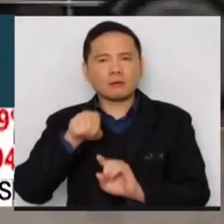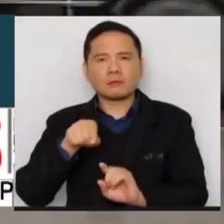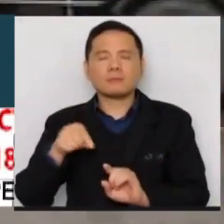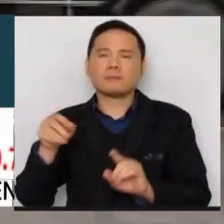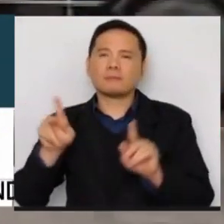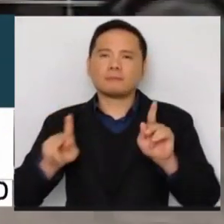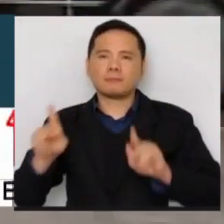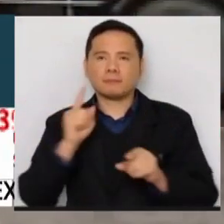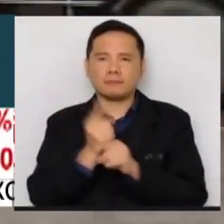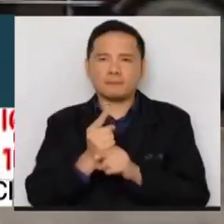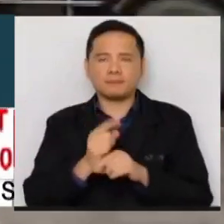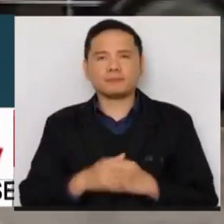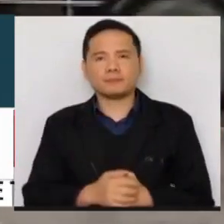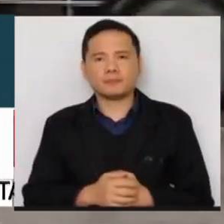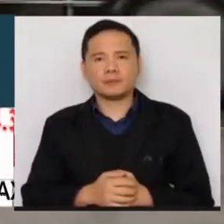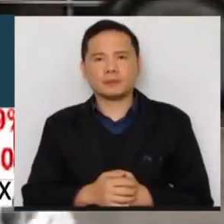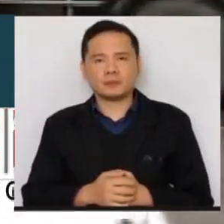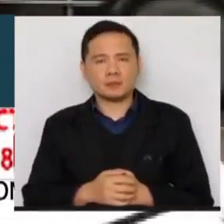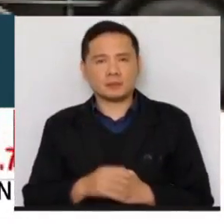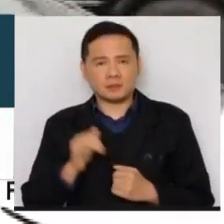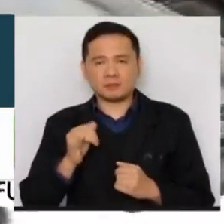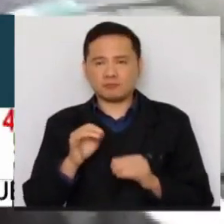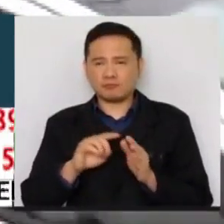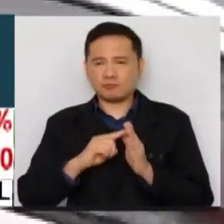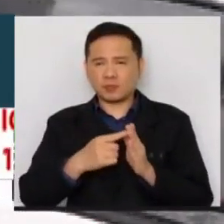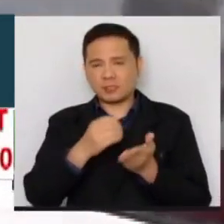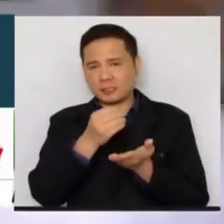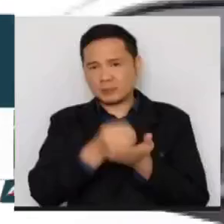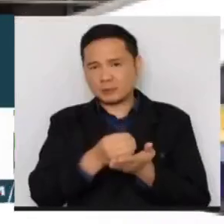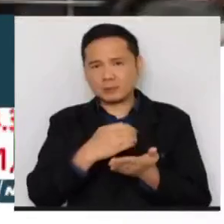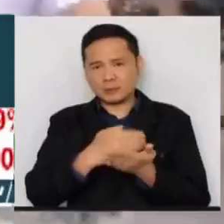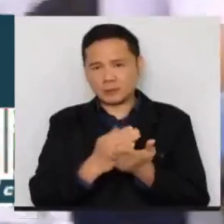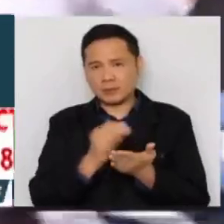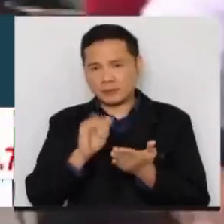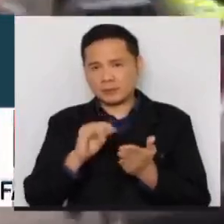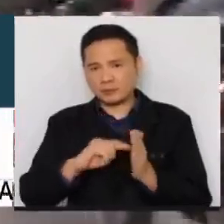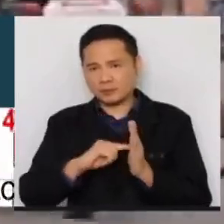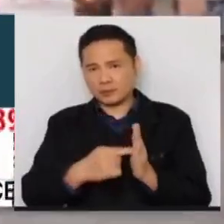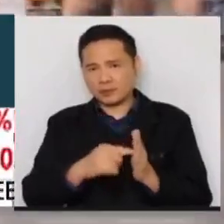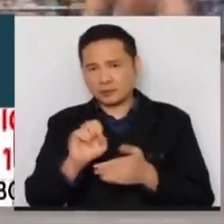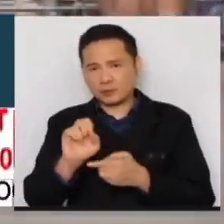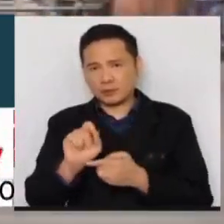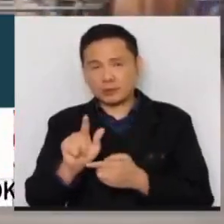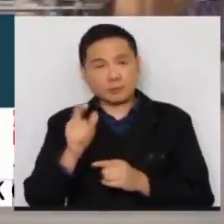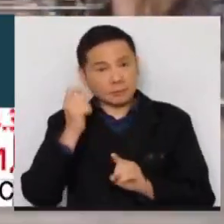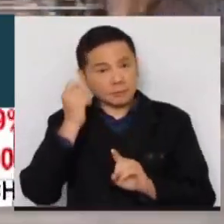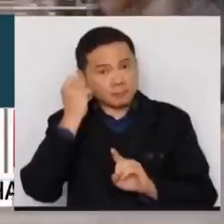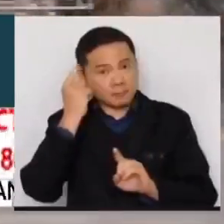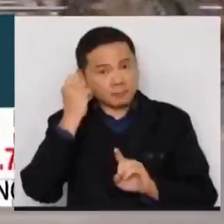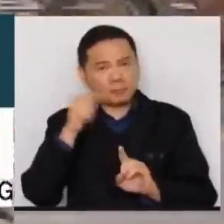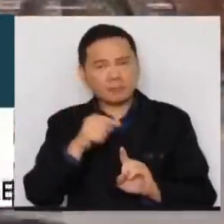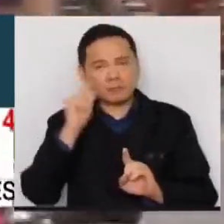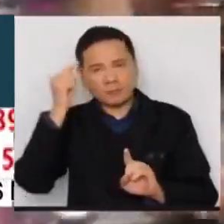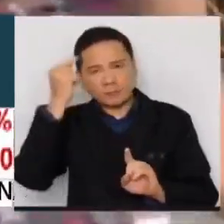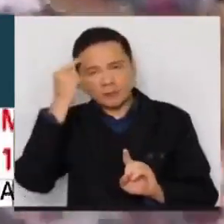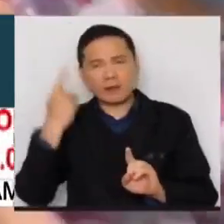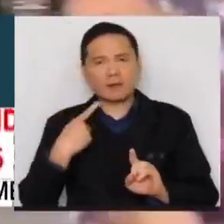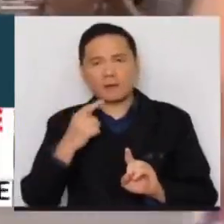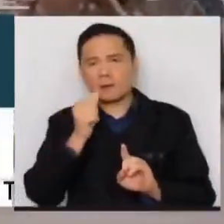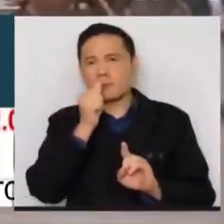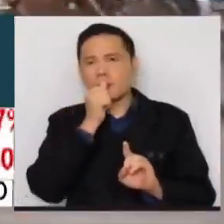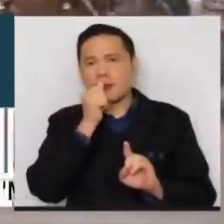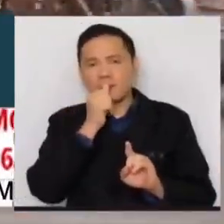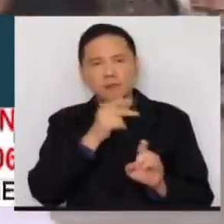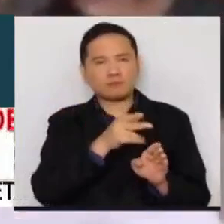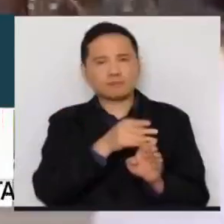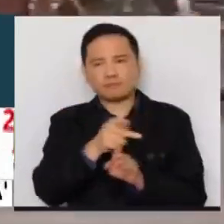nga, zero budgeting tayo eh. Dahil sa gobyerno, iba ito sa private sector. Sa gobyerno, kung ano yung